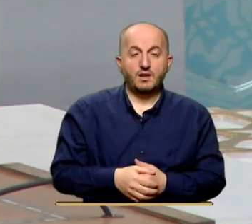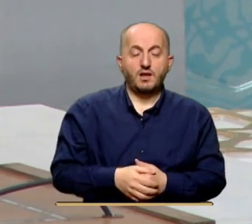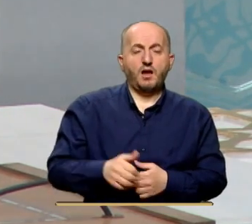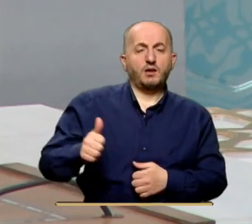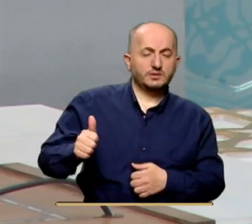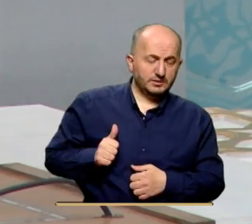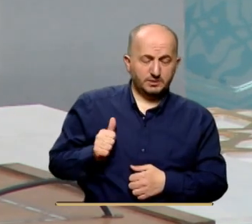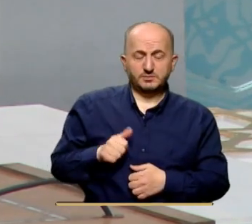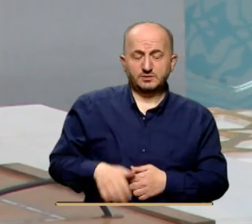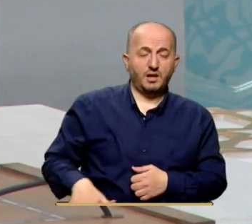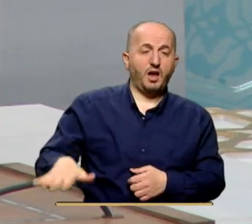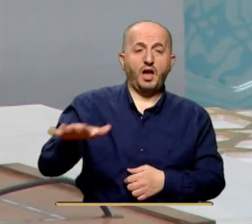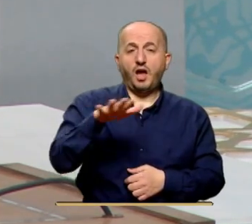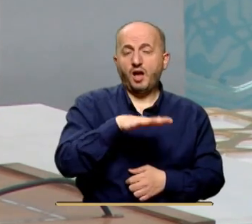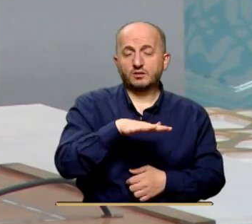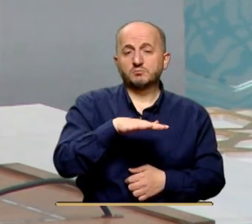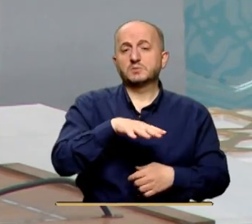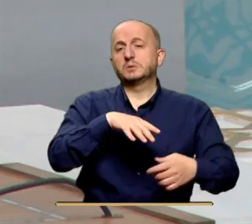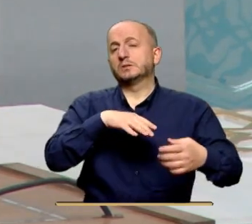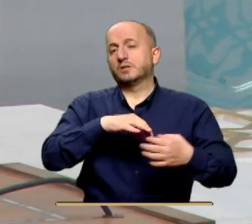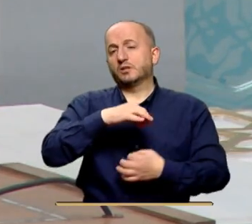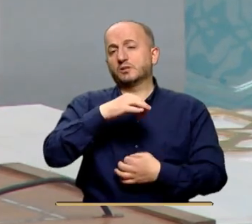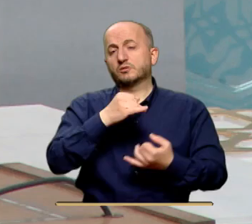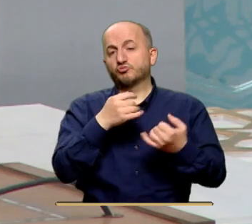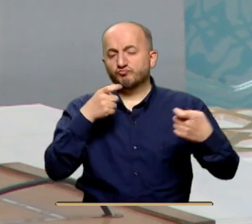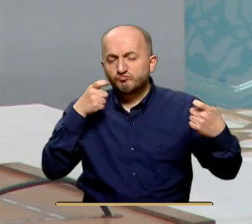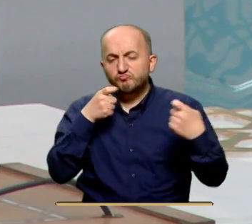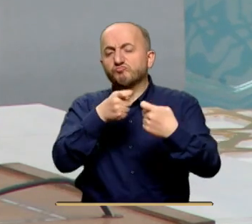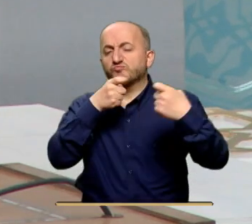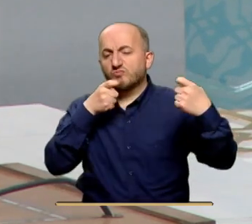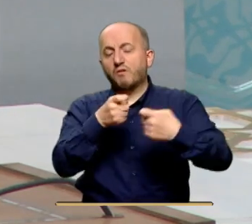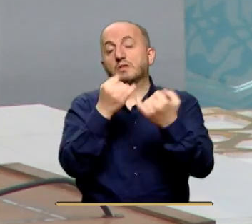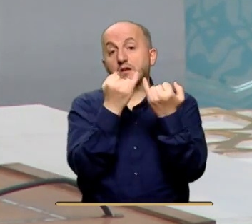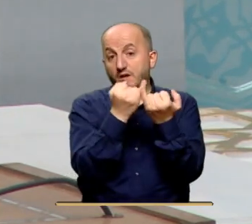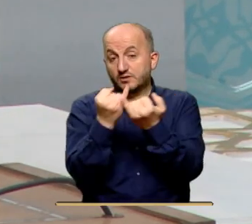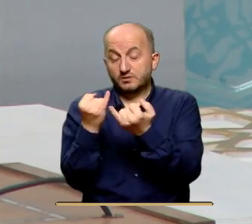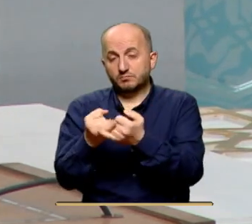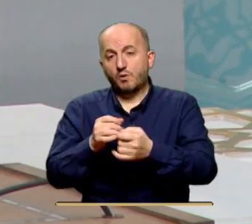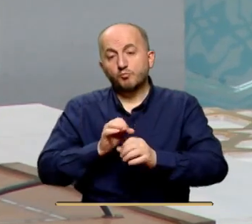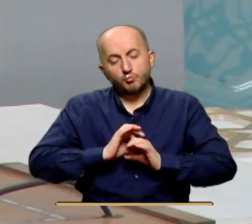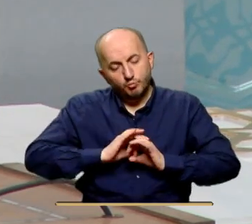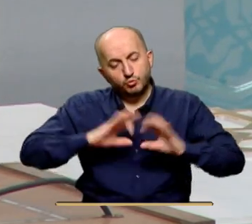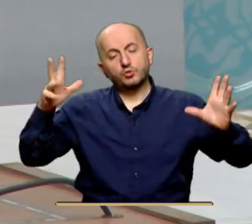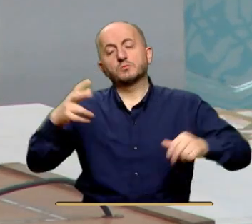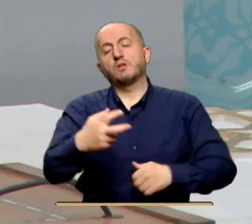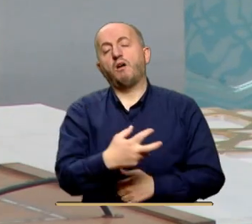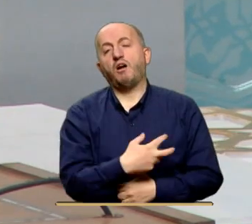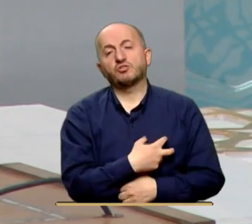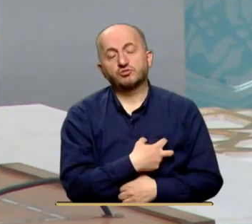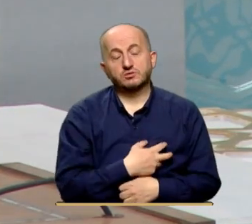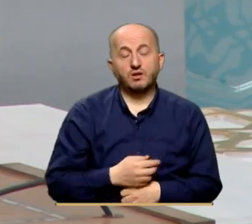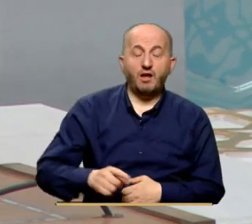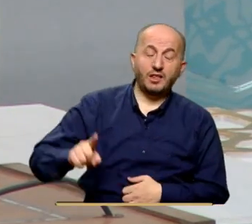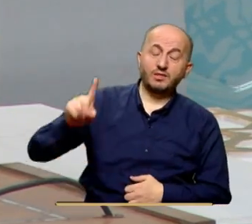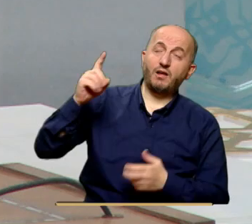erimizin, her bir kademede cihad eden kardeşlerimizin müthiş bir aşkla